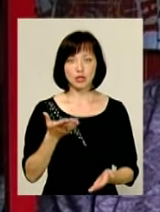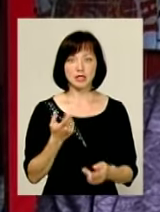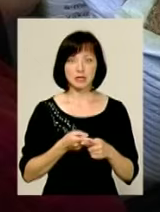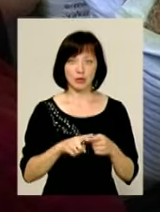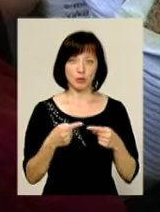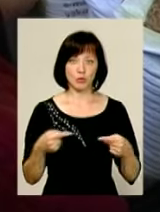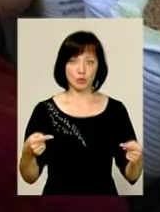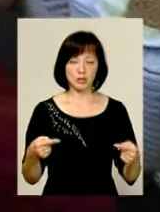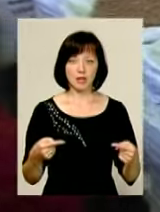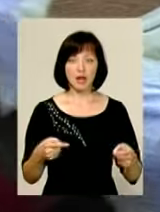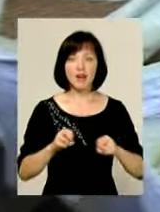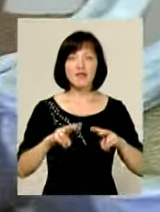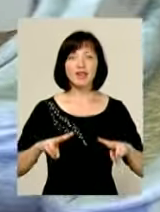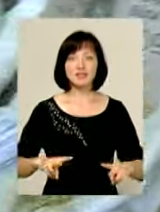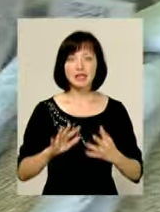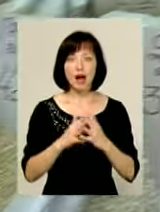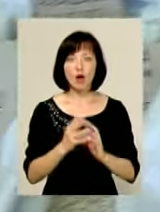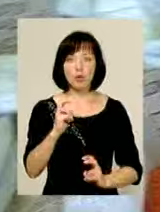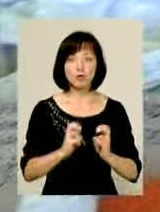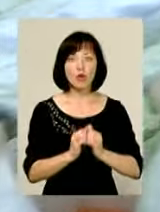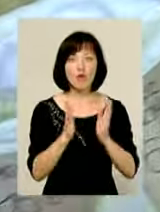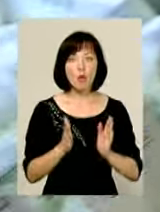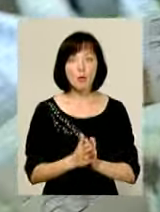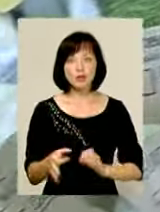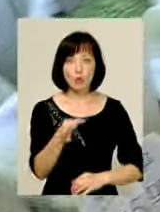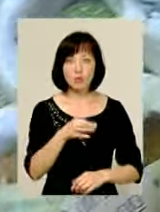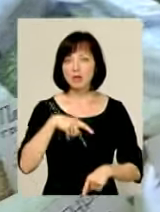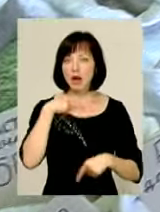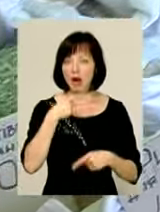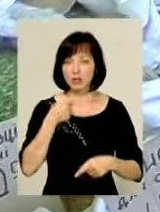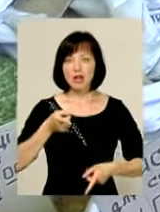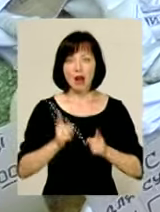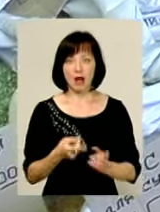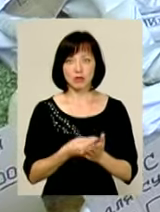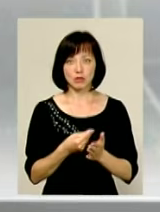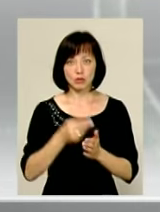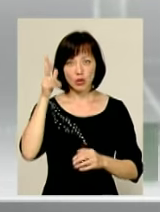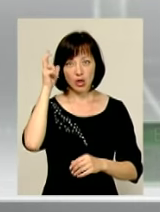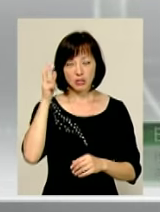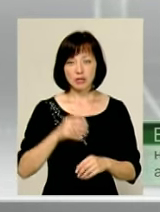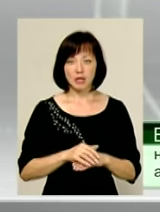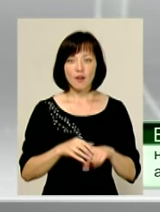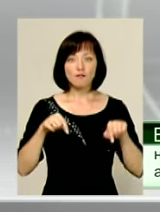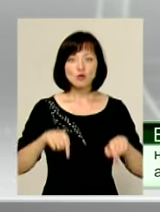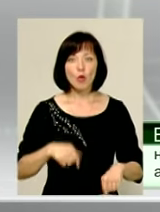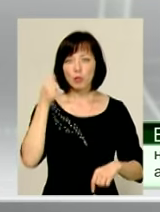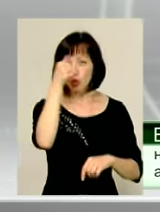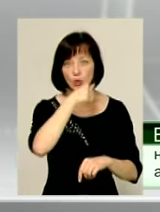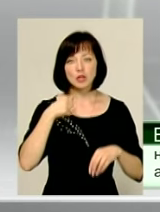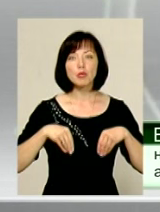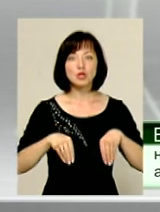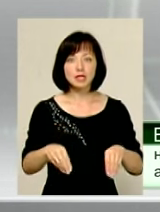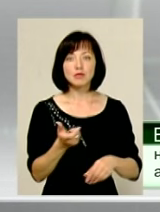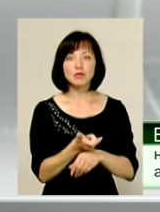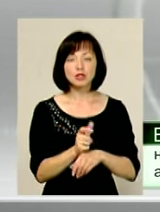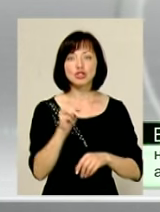цієї продукції. Фахівці агропромислового комплексу краю називають реальну ціну гречки. В цьому році посіяли більше, ніж